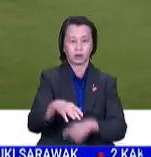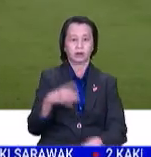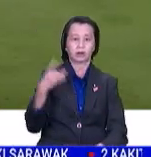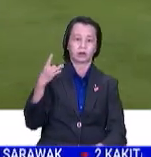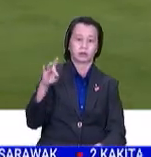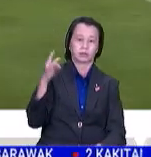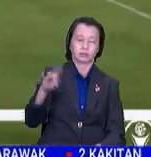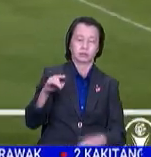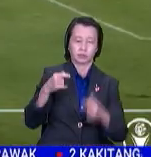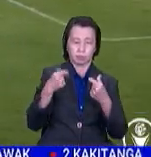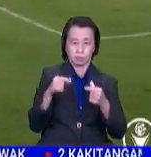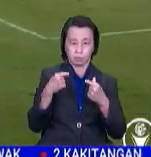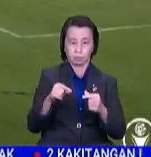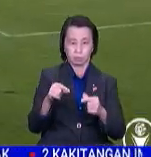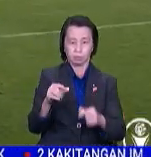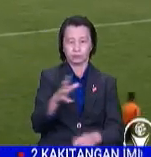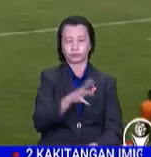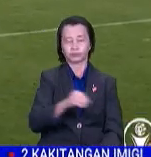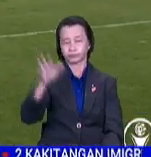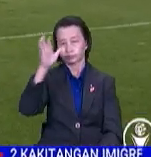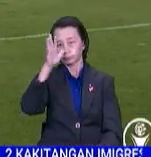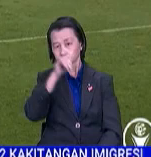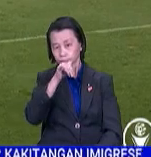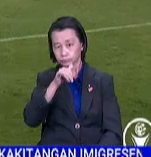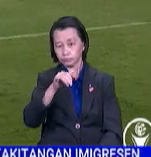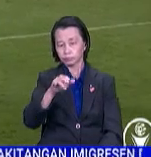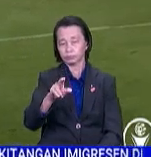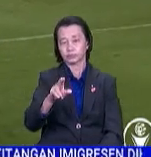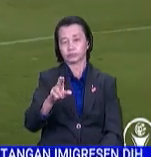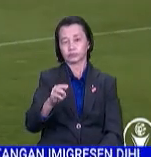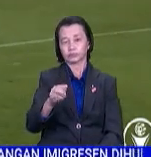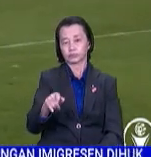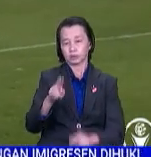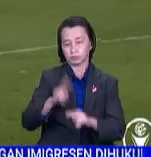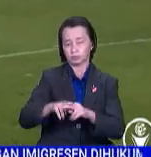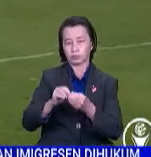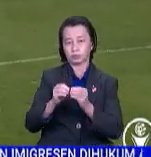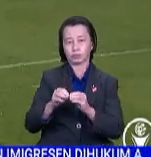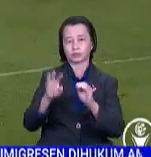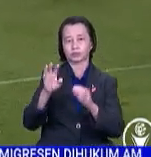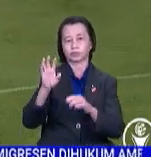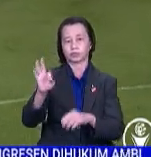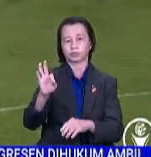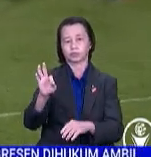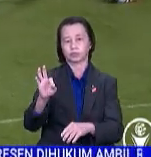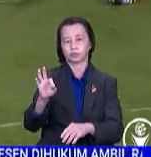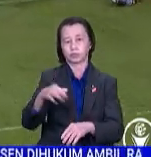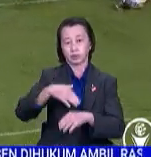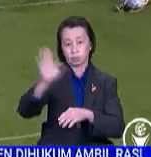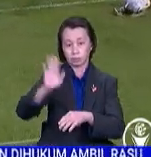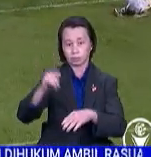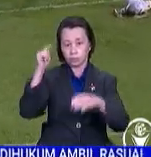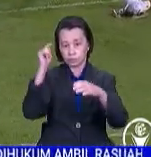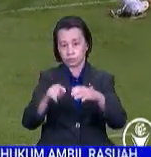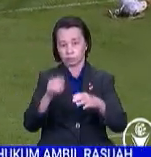18 perlawanan. Manakala Melaka United pula berada di kedudukan ke-9 berdasarkan kelebihan jaringan